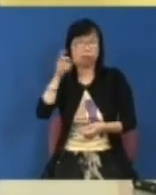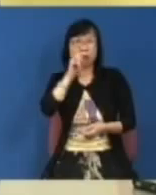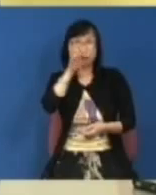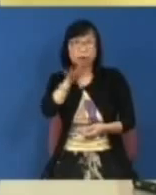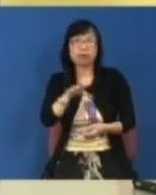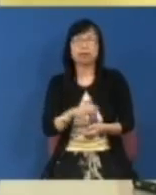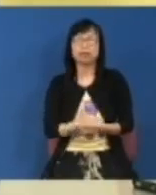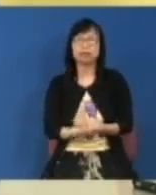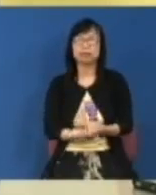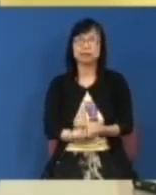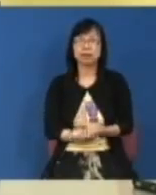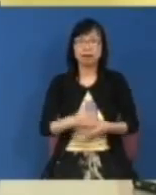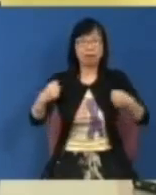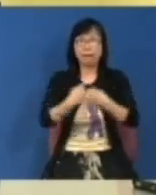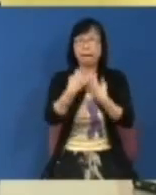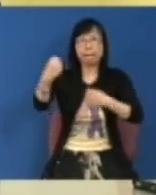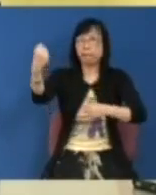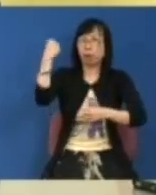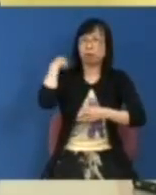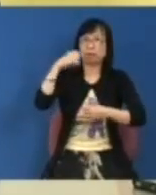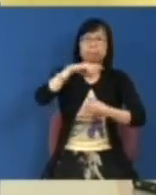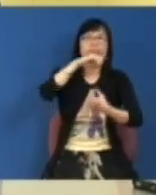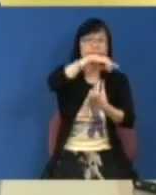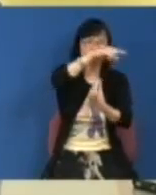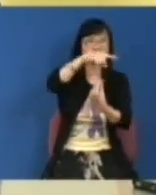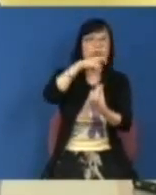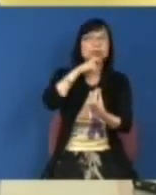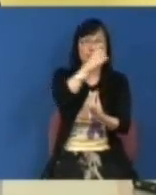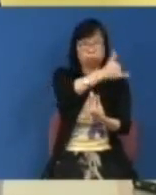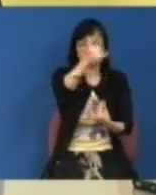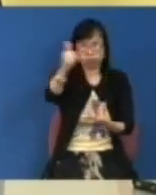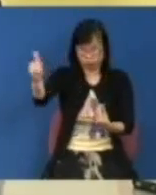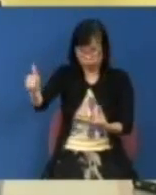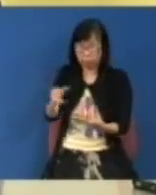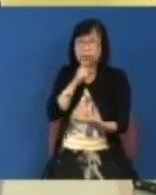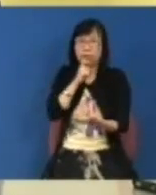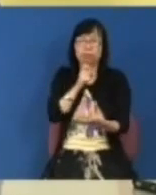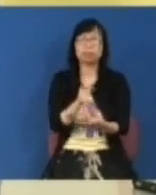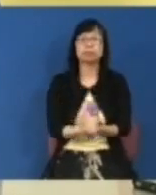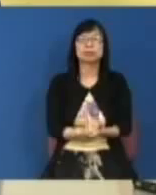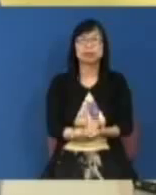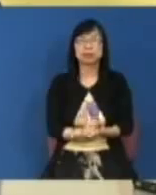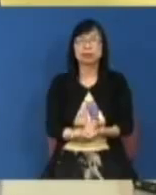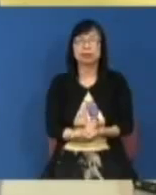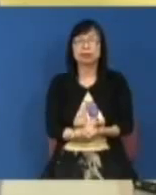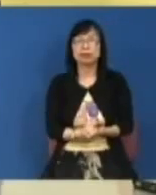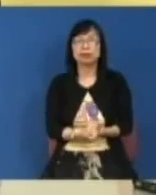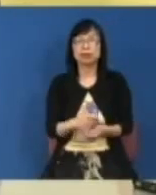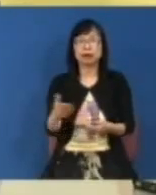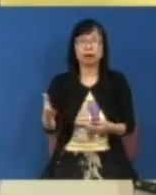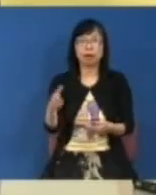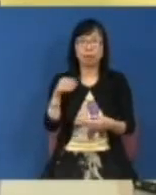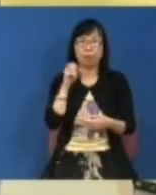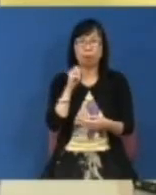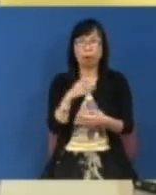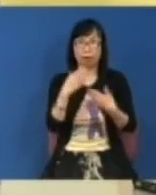實暴力係無處不在啦，嚇、即係睇個分，即係睇嗰個context 嘅啫。咁我哋